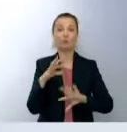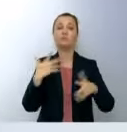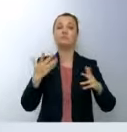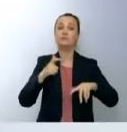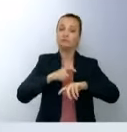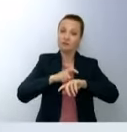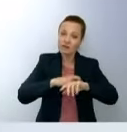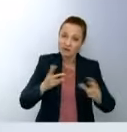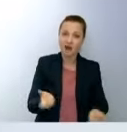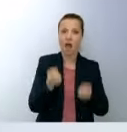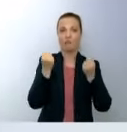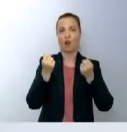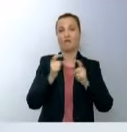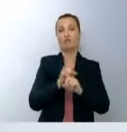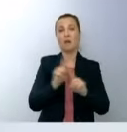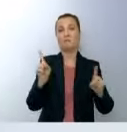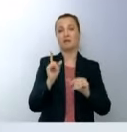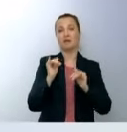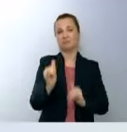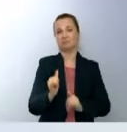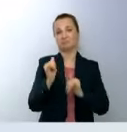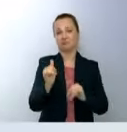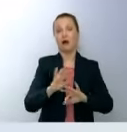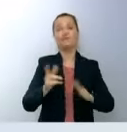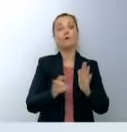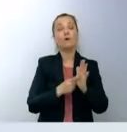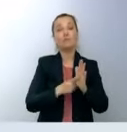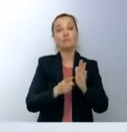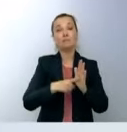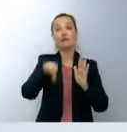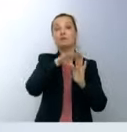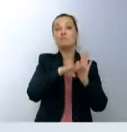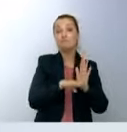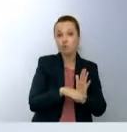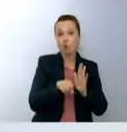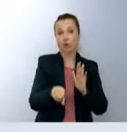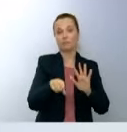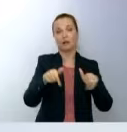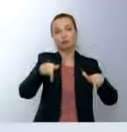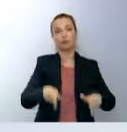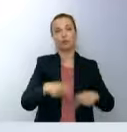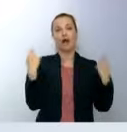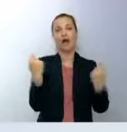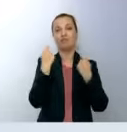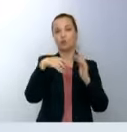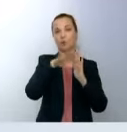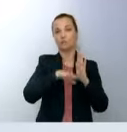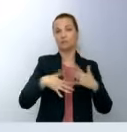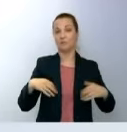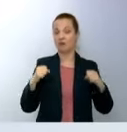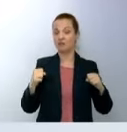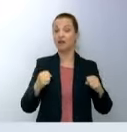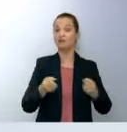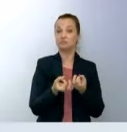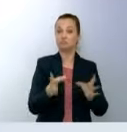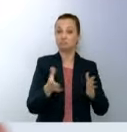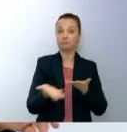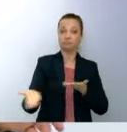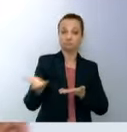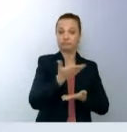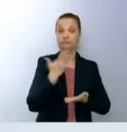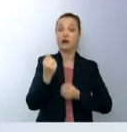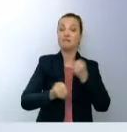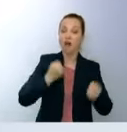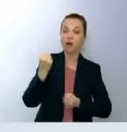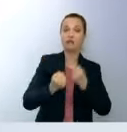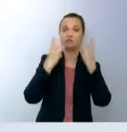εξετάσεων που δίνει το υπουργείο υγείας και βεβαίως ε την πρόληψη των καρδια καρδιακών νοσημάτων που είναι για την